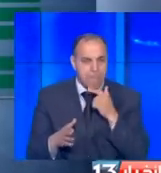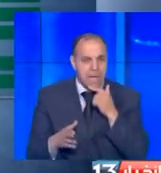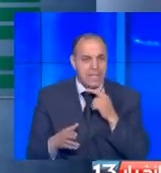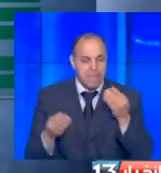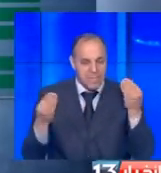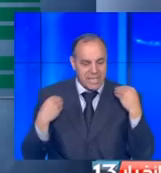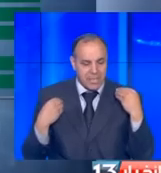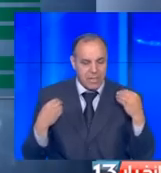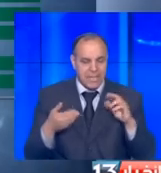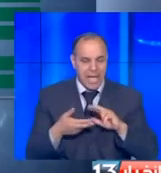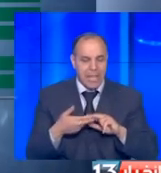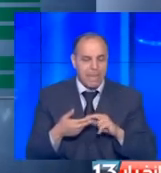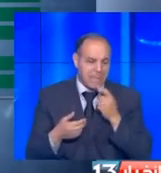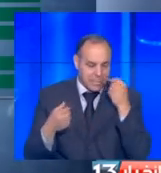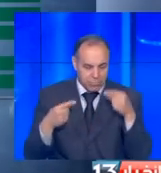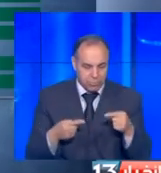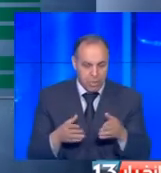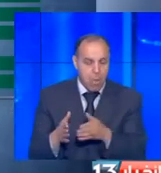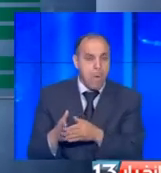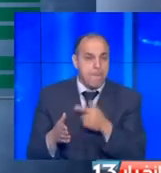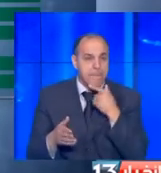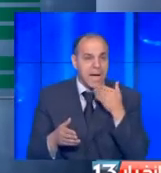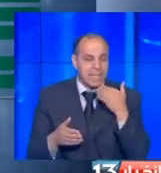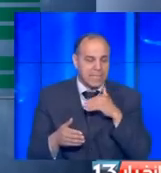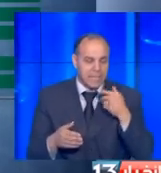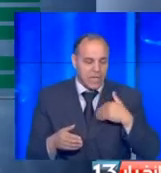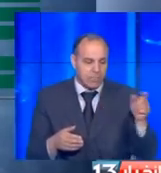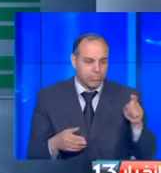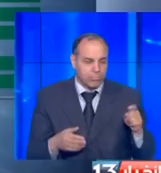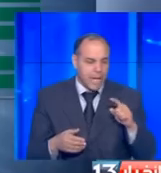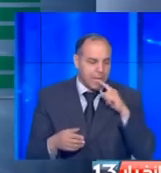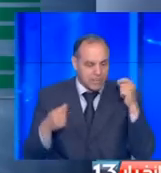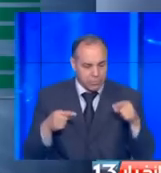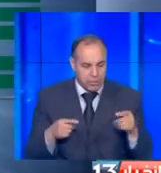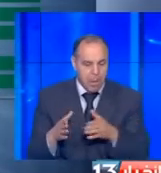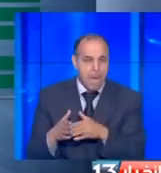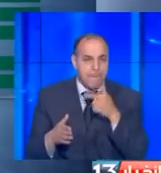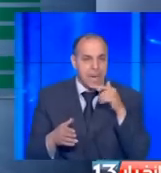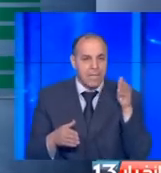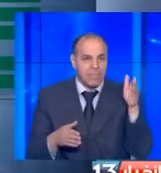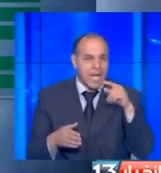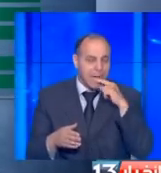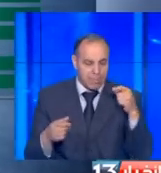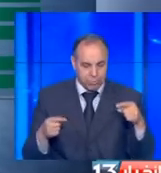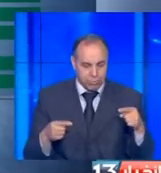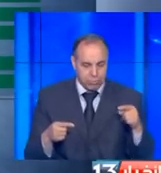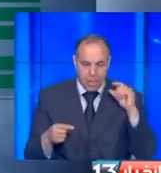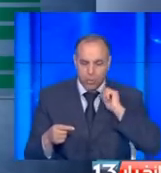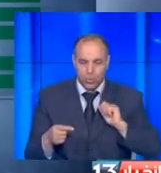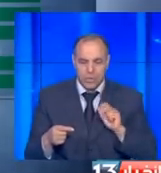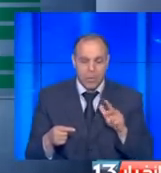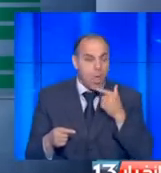النادي البنزرتي الاتحاد المنستيري، ويباري ترجي جرجيس الملعب الجابسي، ويستضيف مستقبل جابس الملعب